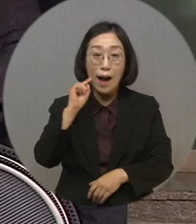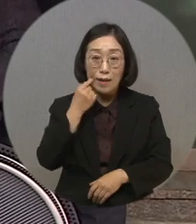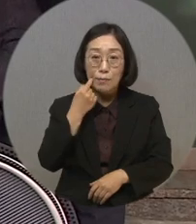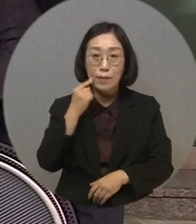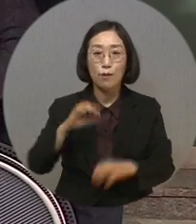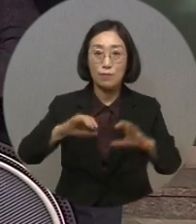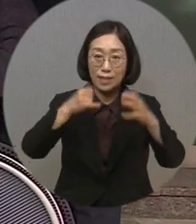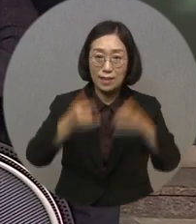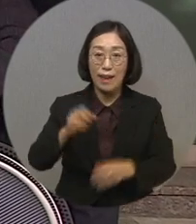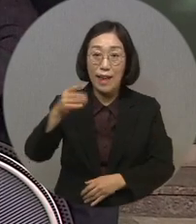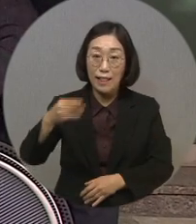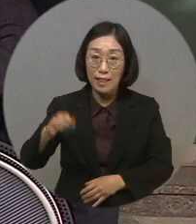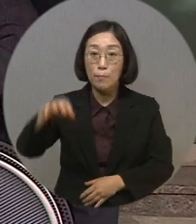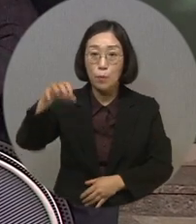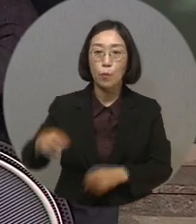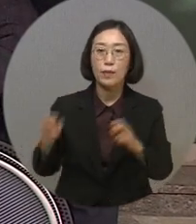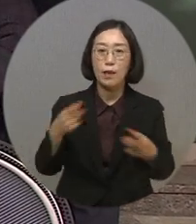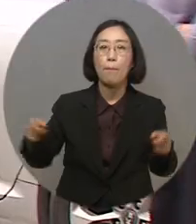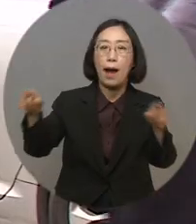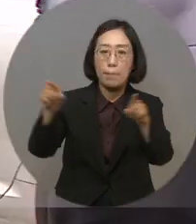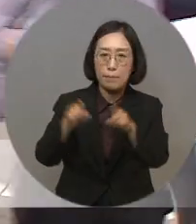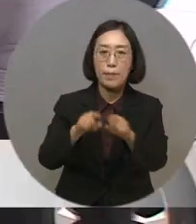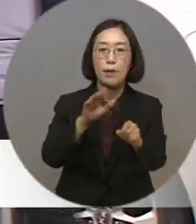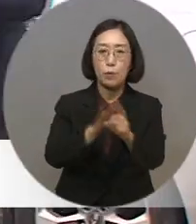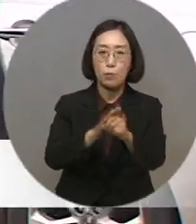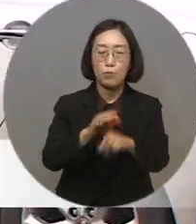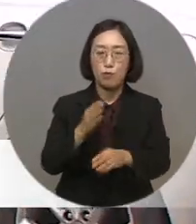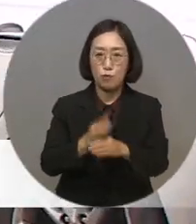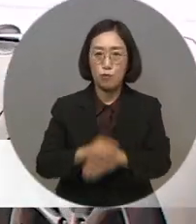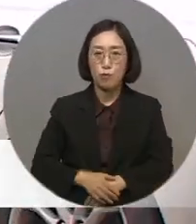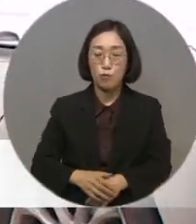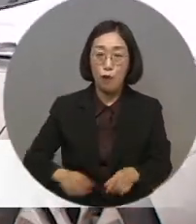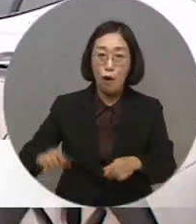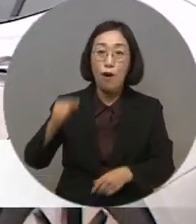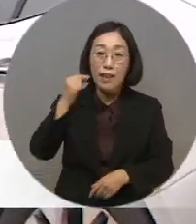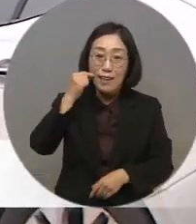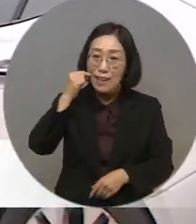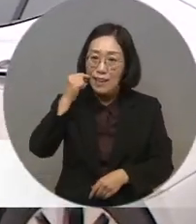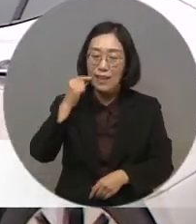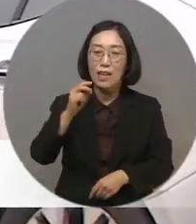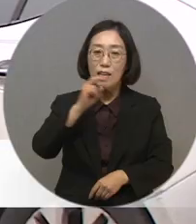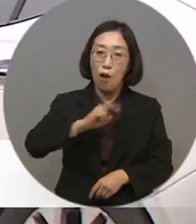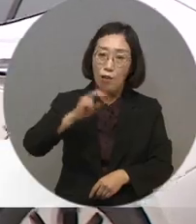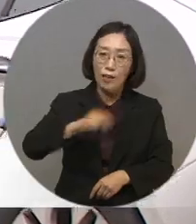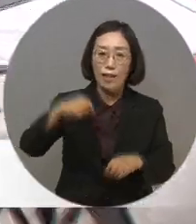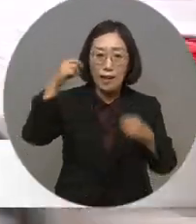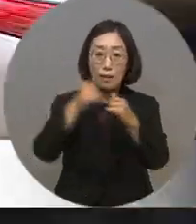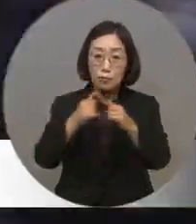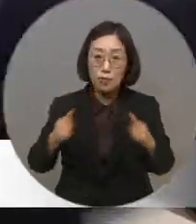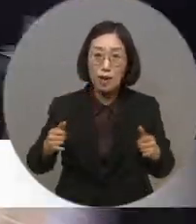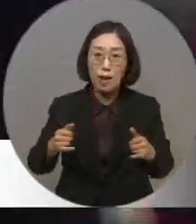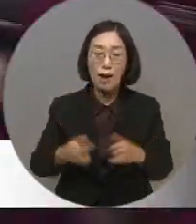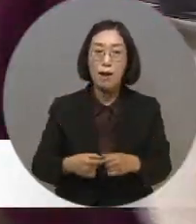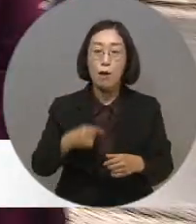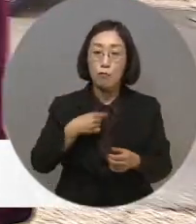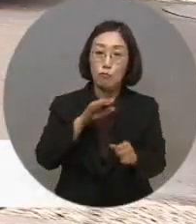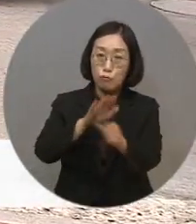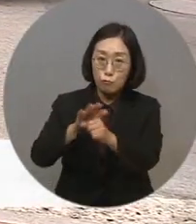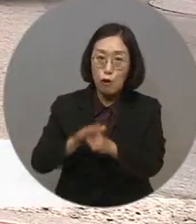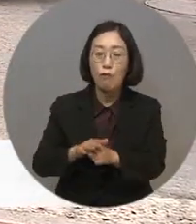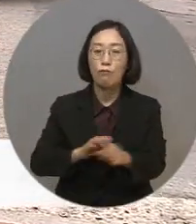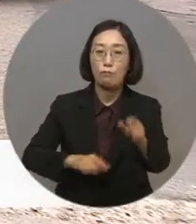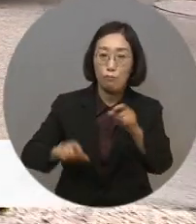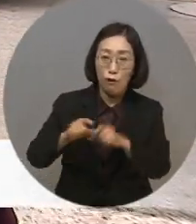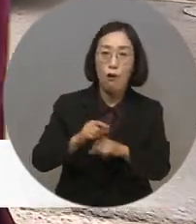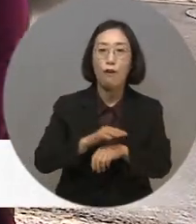동산이 함께 참여하고 있습니다. 무엇보다 인기 연예인들이 자발적으로 후원회를 구성해 경사로 설치에